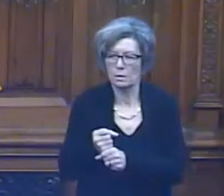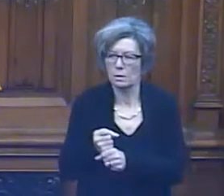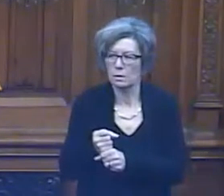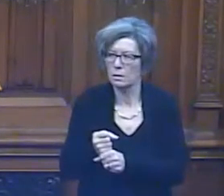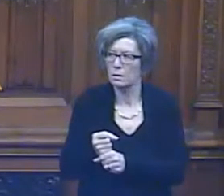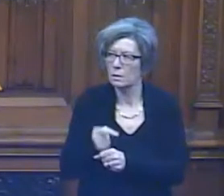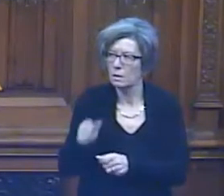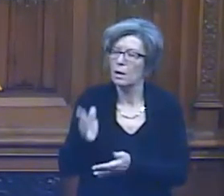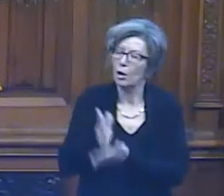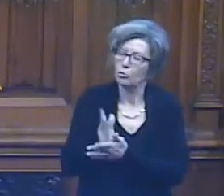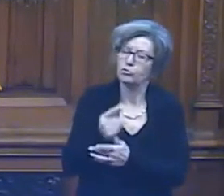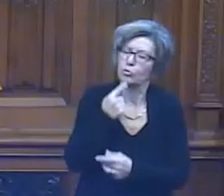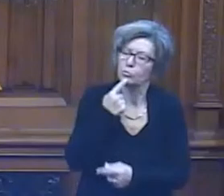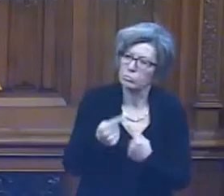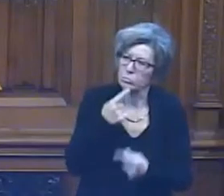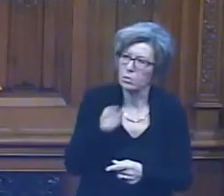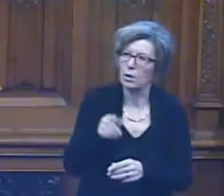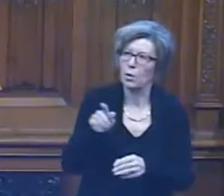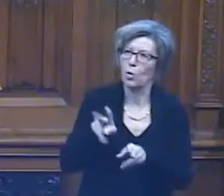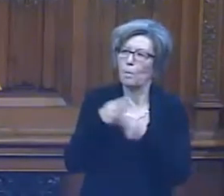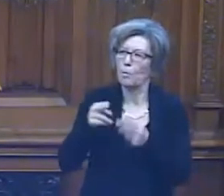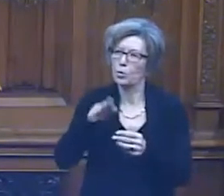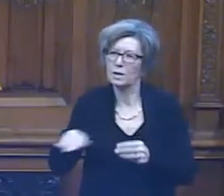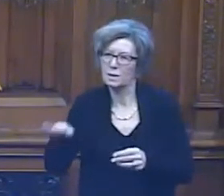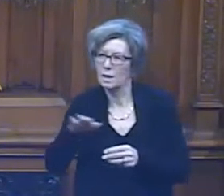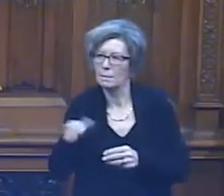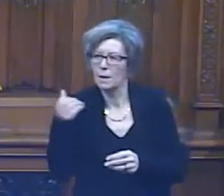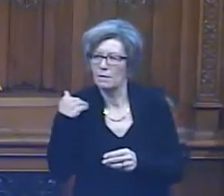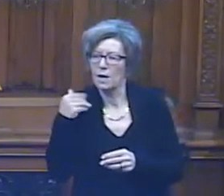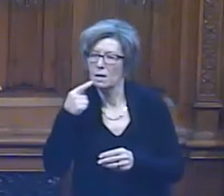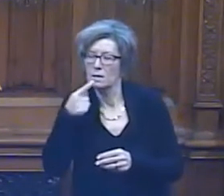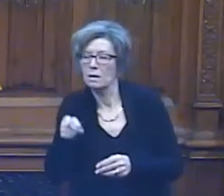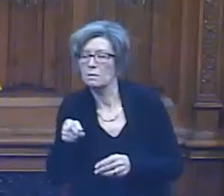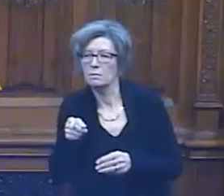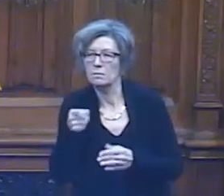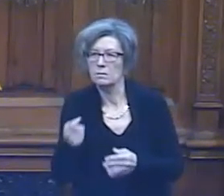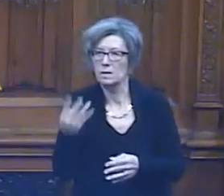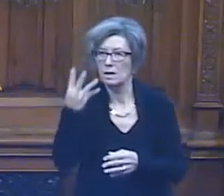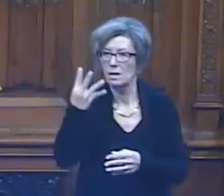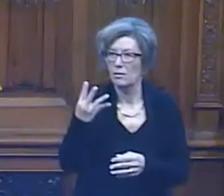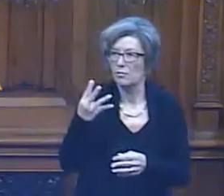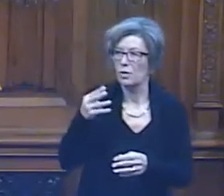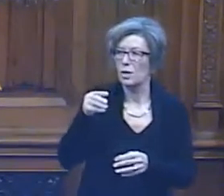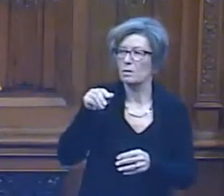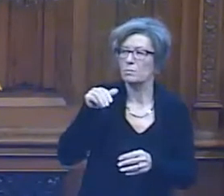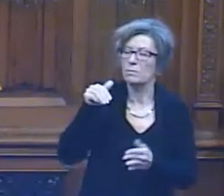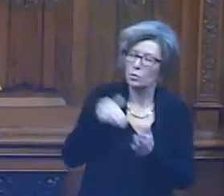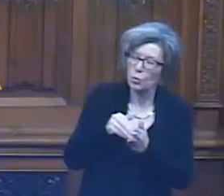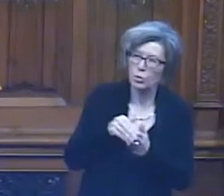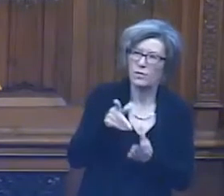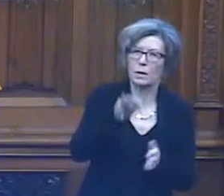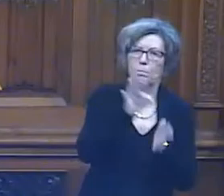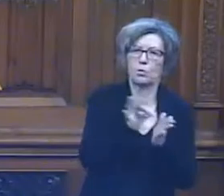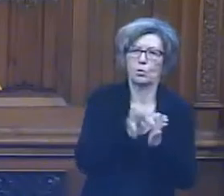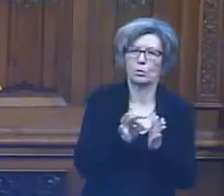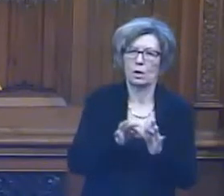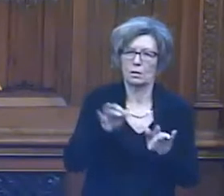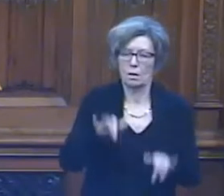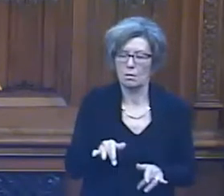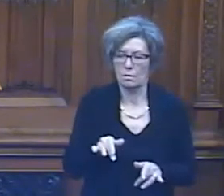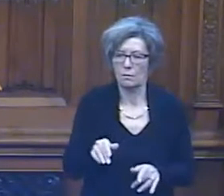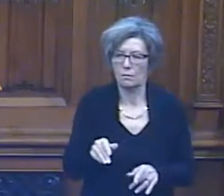schon geäußert. Auch auf Bundesebene haben wir uns geäußert. Wir sehen vor allem hier vier notwendige Punkte. Das eine ist,